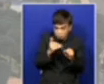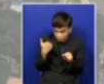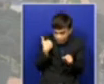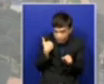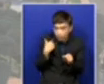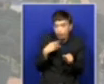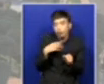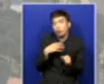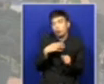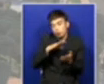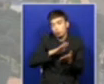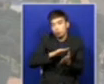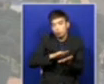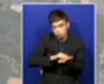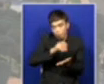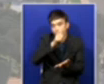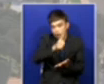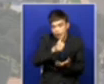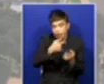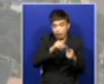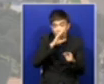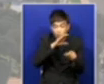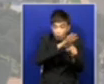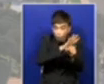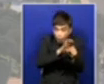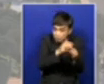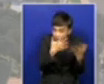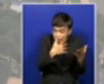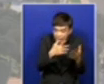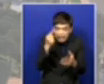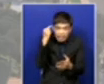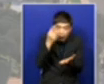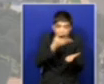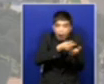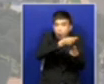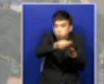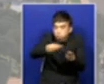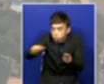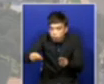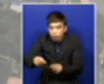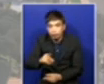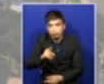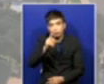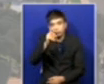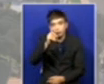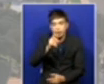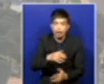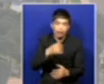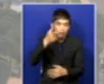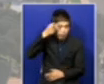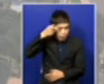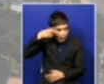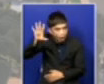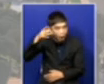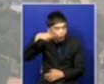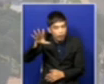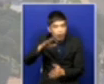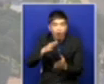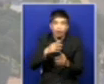ป่านนี้ก็ชักหน้าไม่ถึงหลังก็หงายท้องท่านประธานรู้ไหมครับคนจนต่างจังหวัดเนี่ยนะดื่มสุราเมลัยเนี่ยเมายังไงผักก็ไ